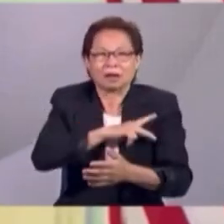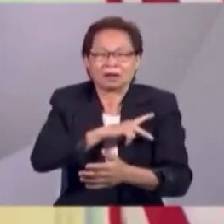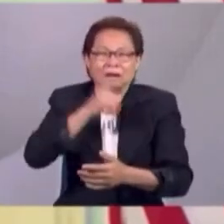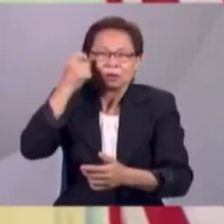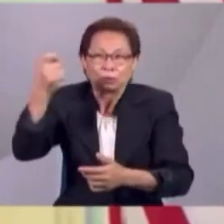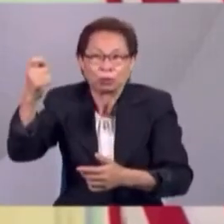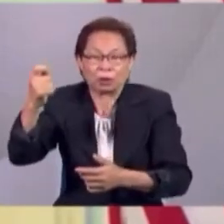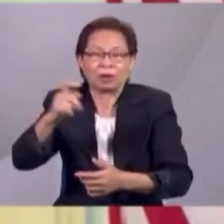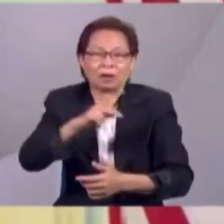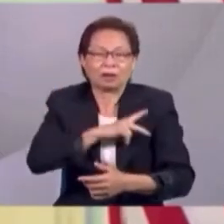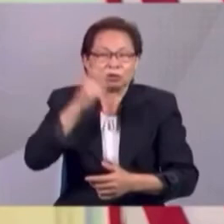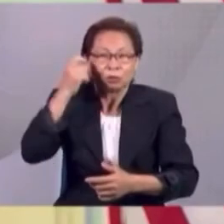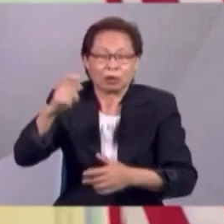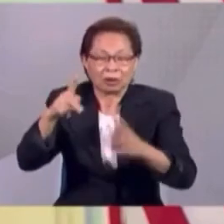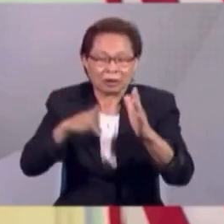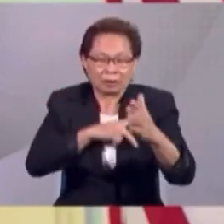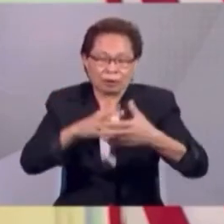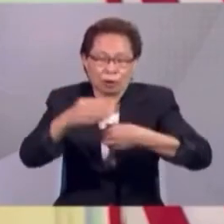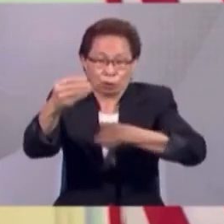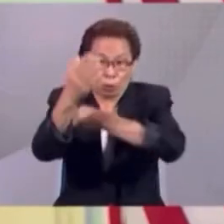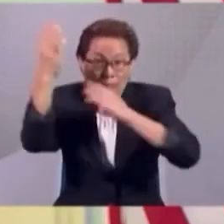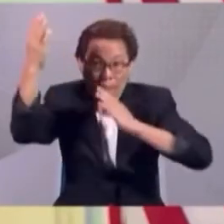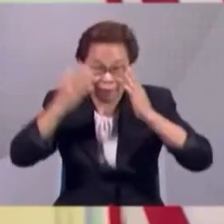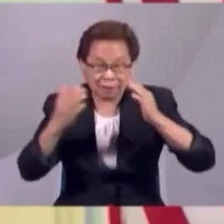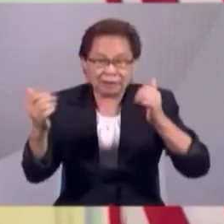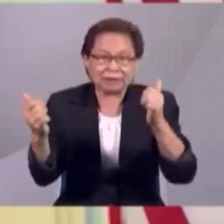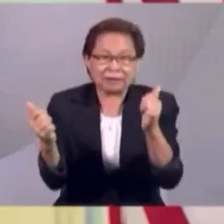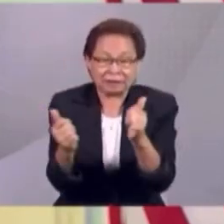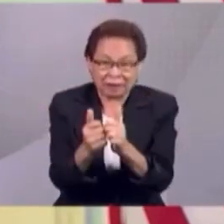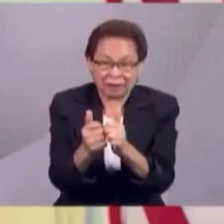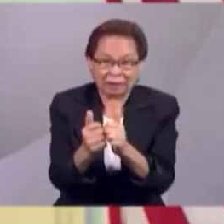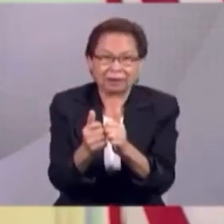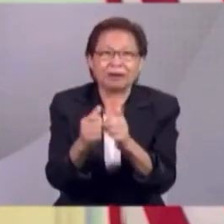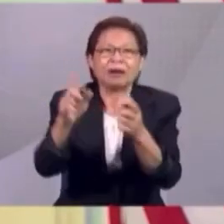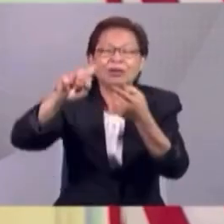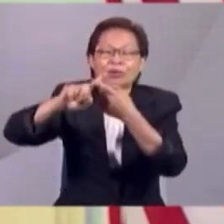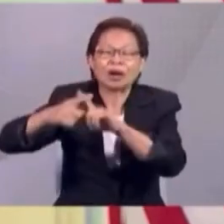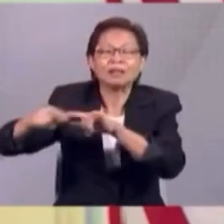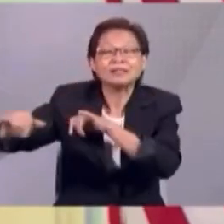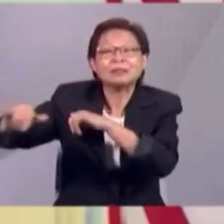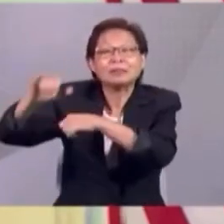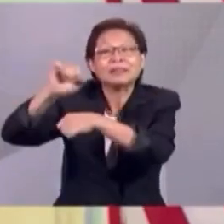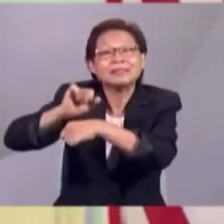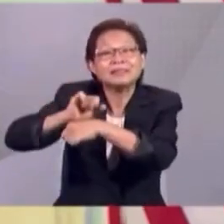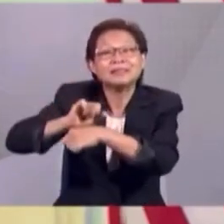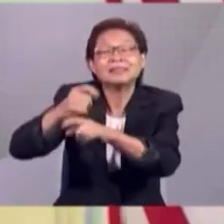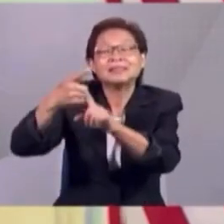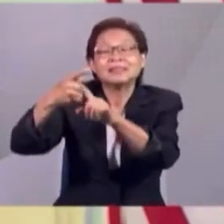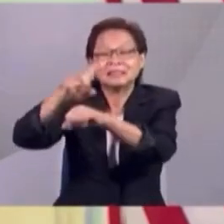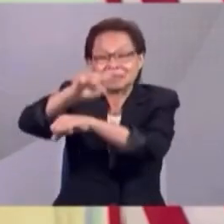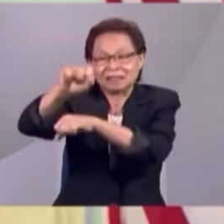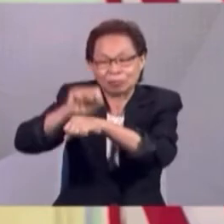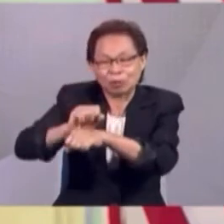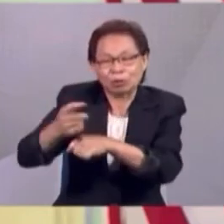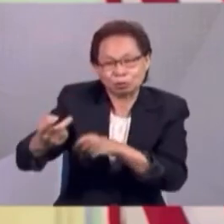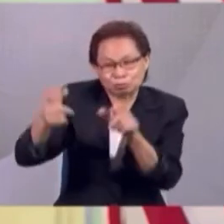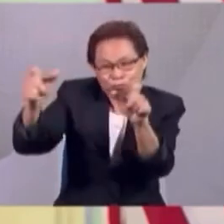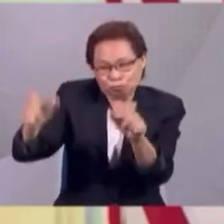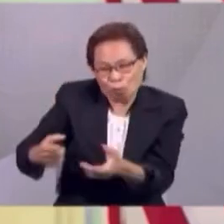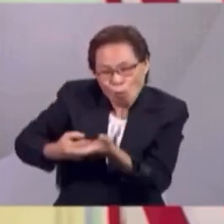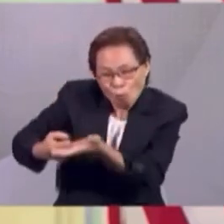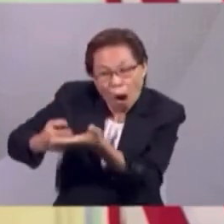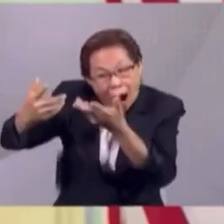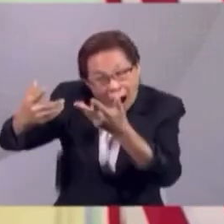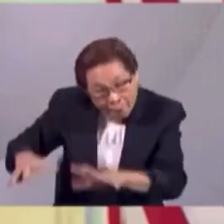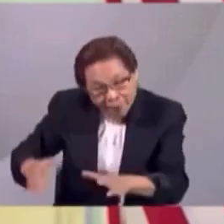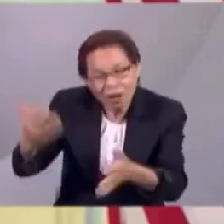Setiausaha Kementerian Luar Negara Malaysia dan rakan sejawatnya di Singapura selesai. Jadi